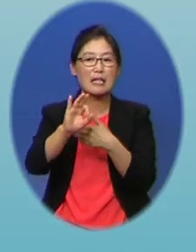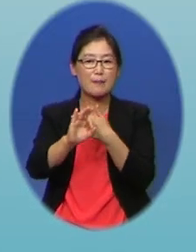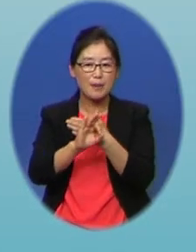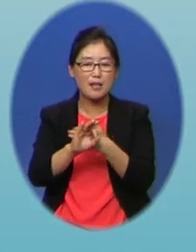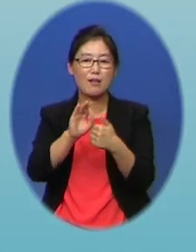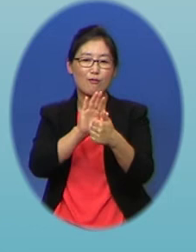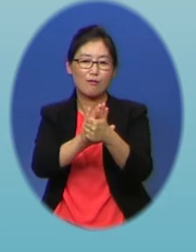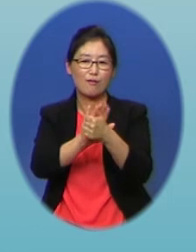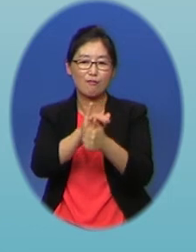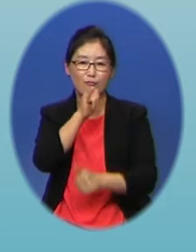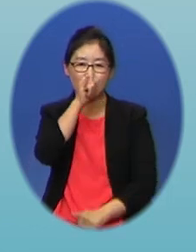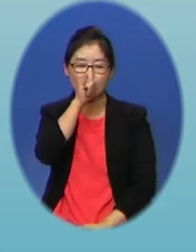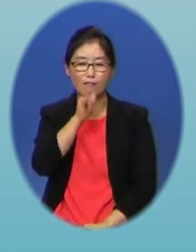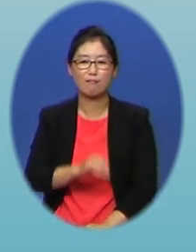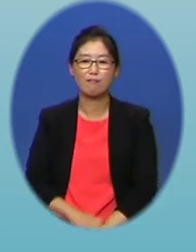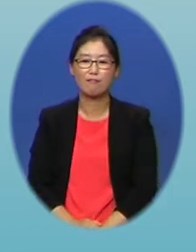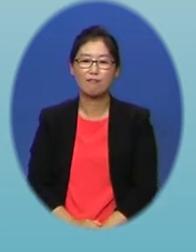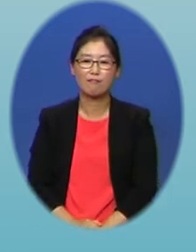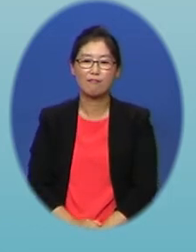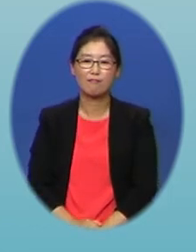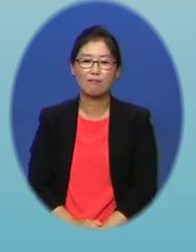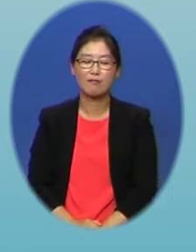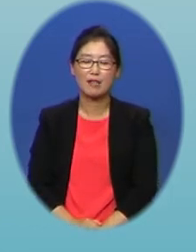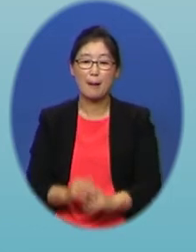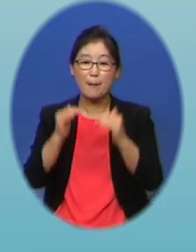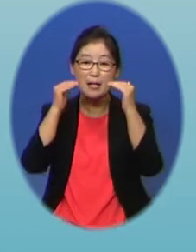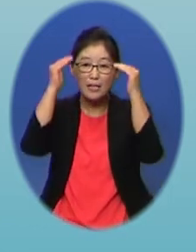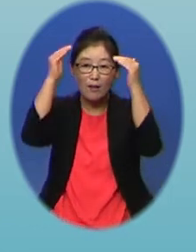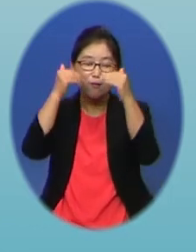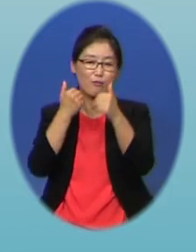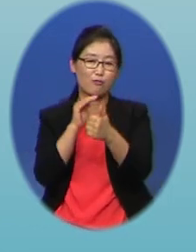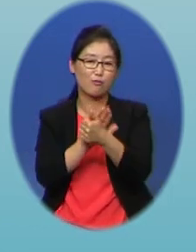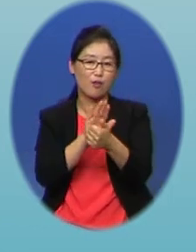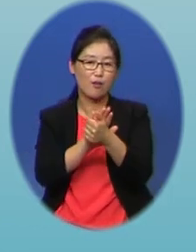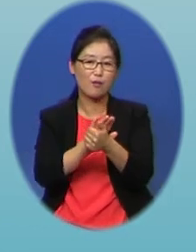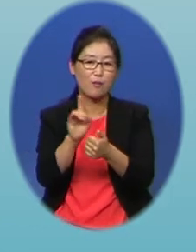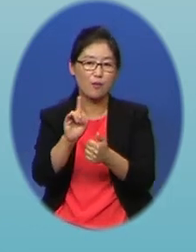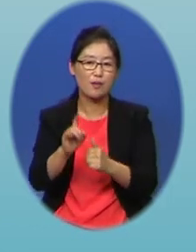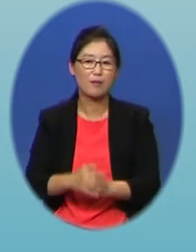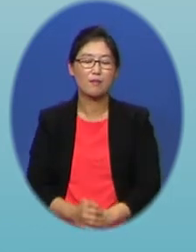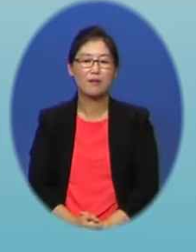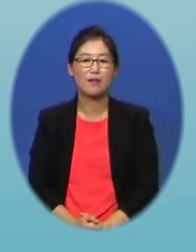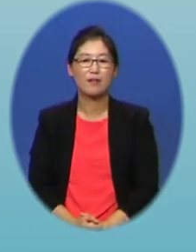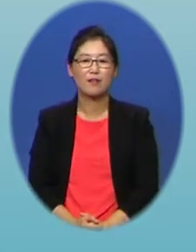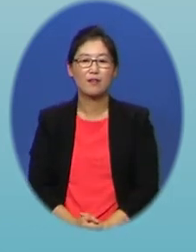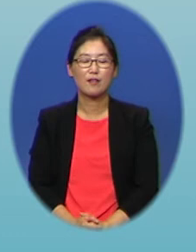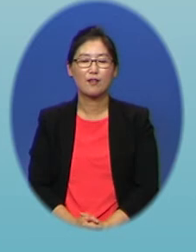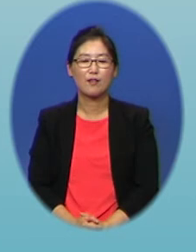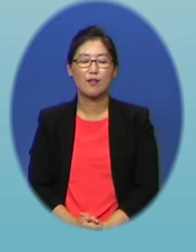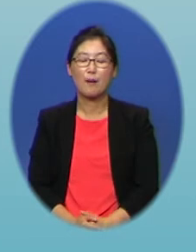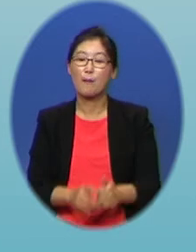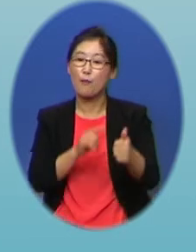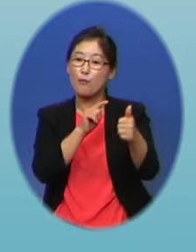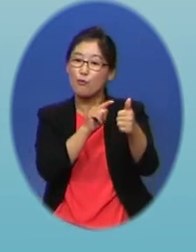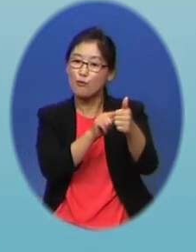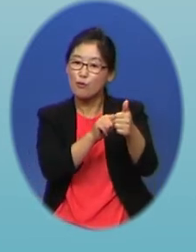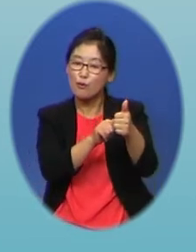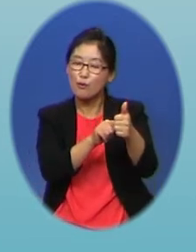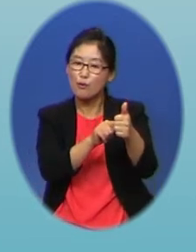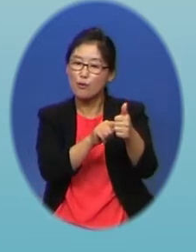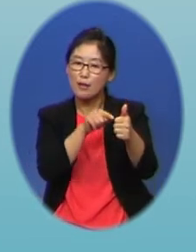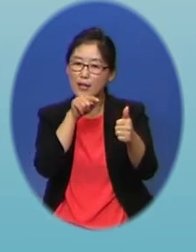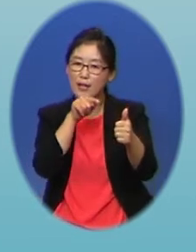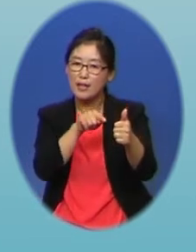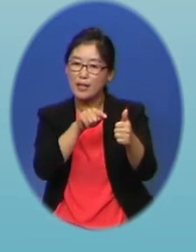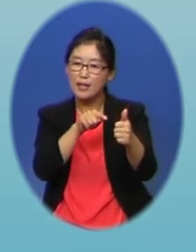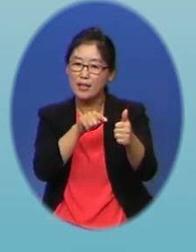등이 있습니다. 그 중에서 성년 후견의 경우에는 후견인이 후견을 받는 분, 피성년